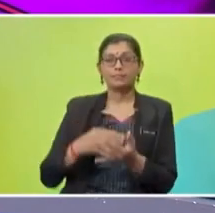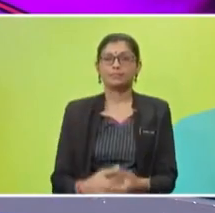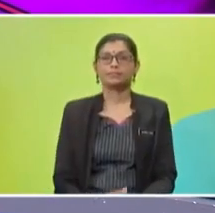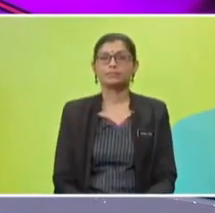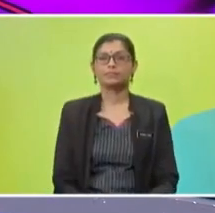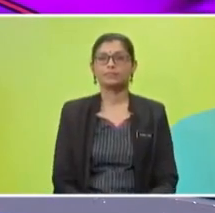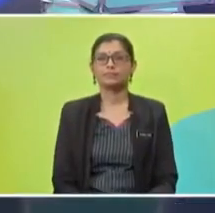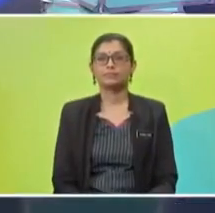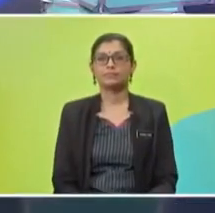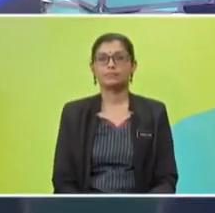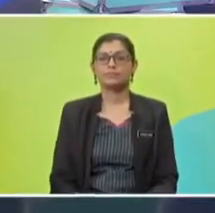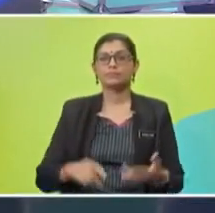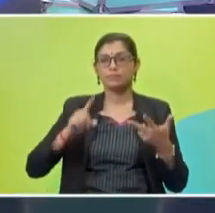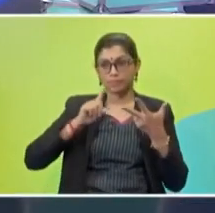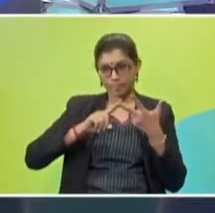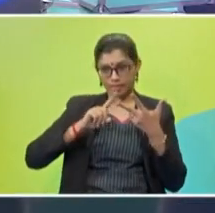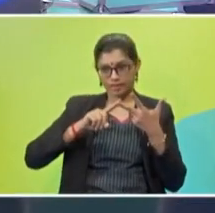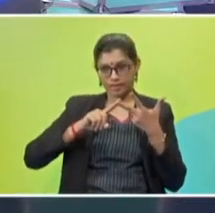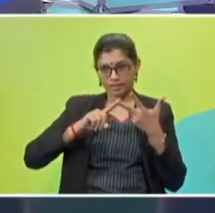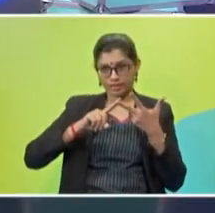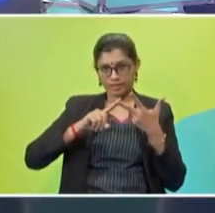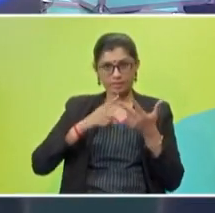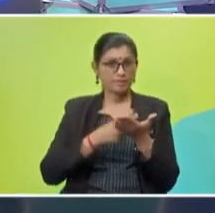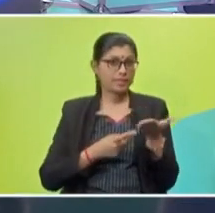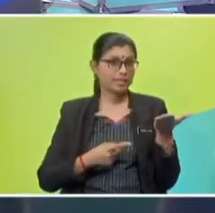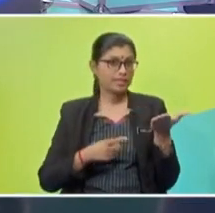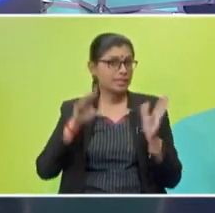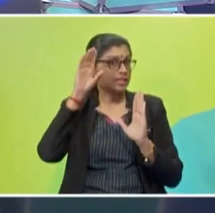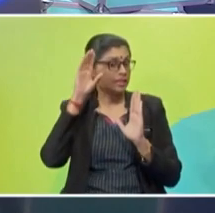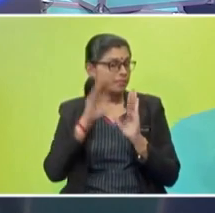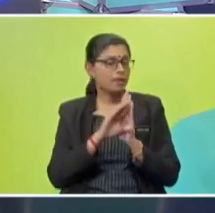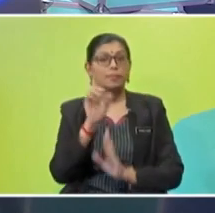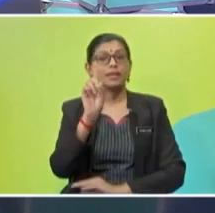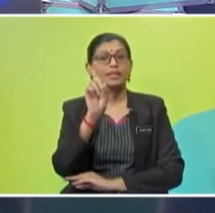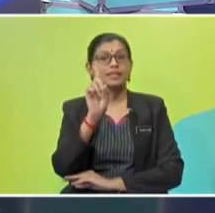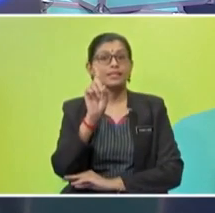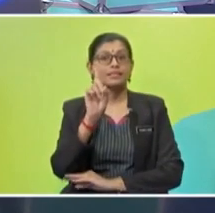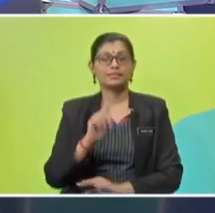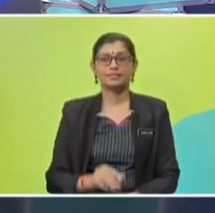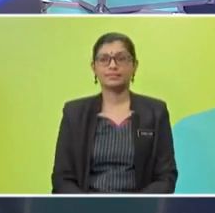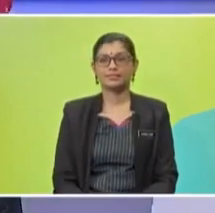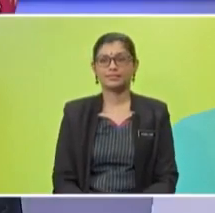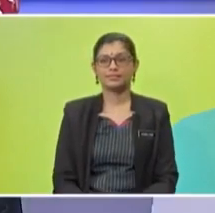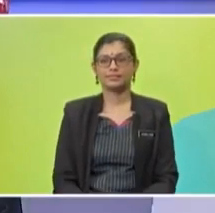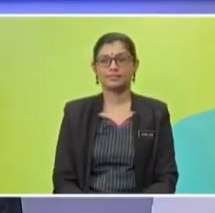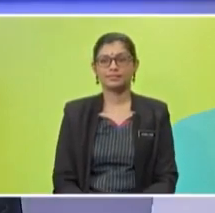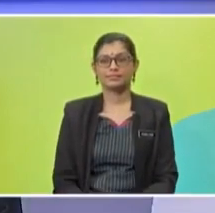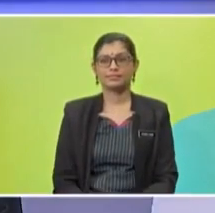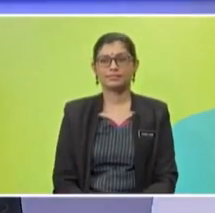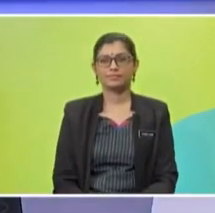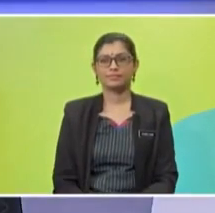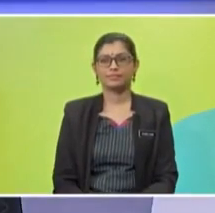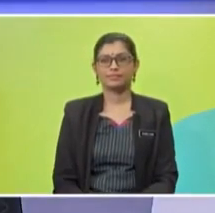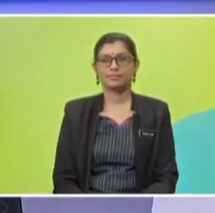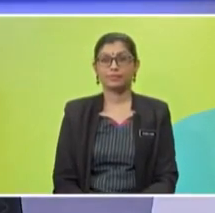ayam Oke yang ketiga lembu Oke menempuh jalan lembu menemui